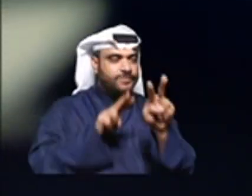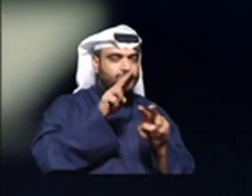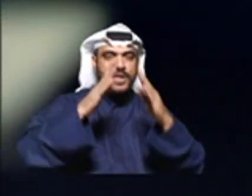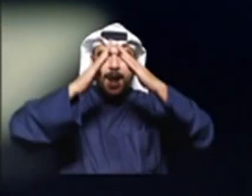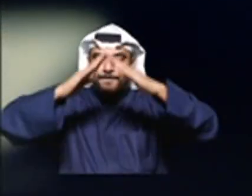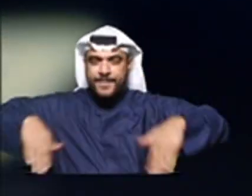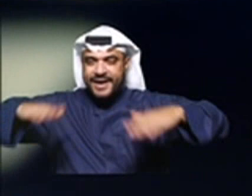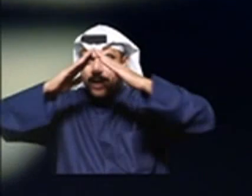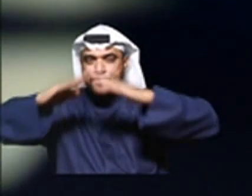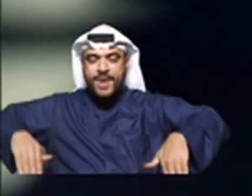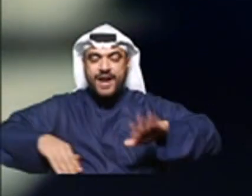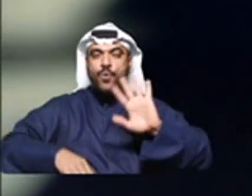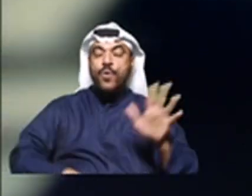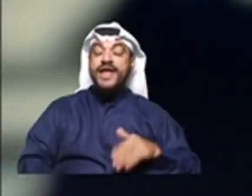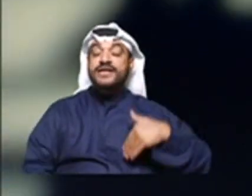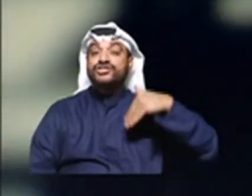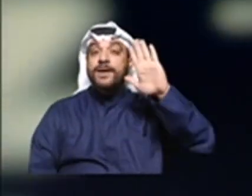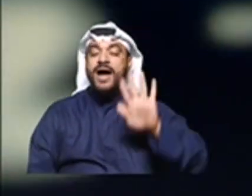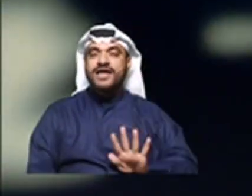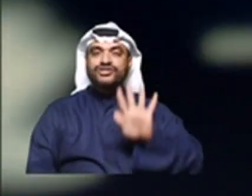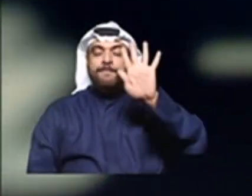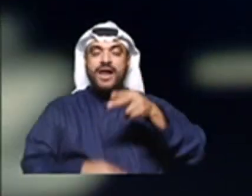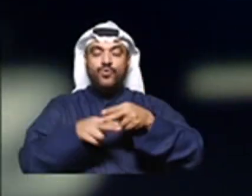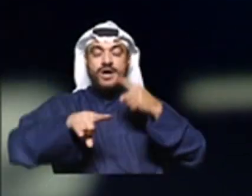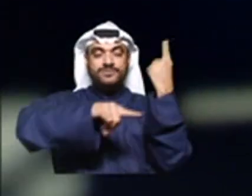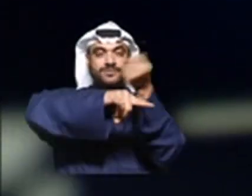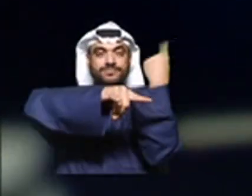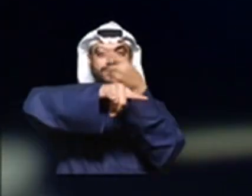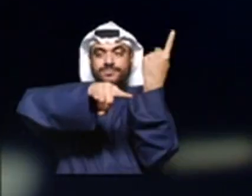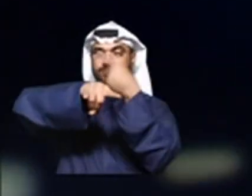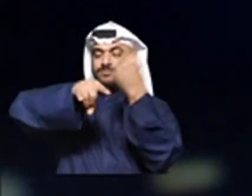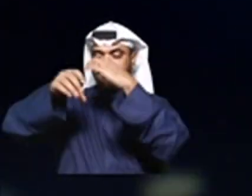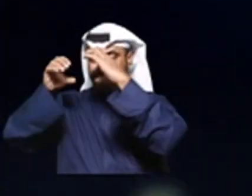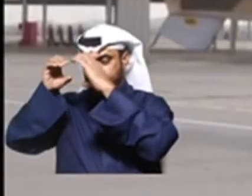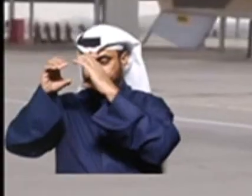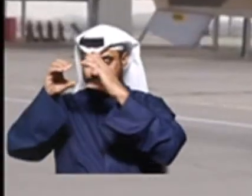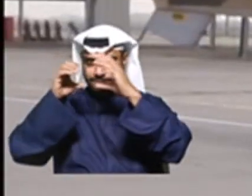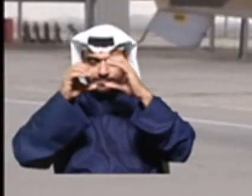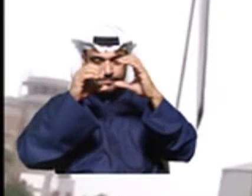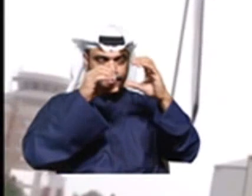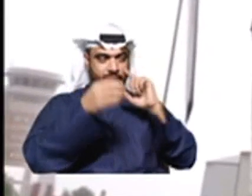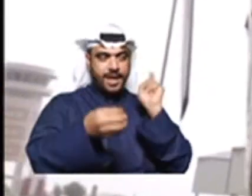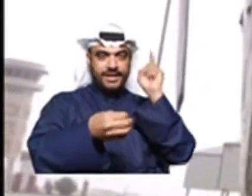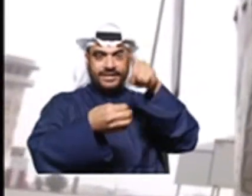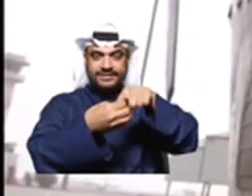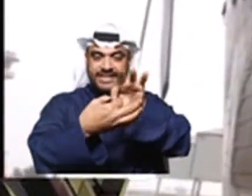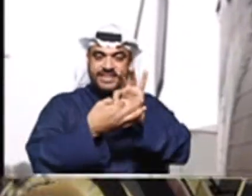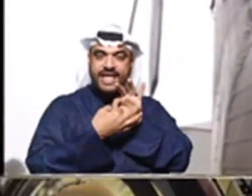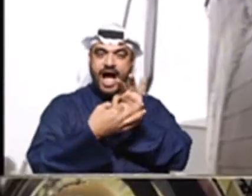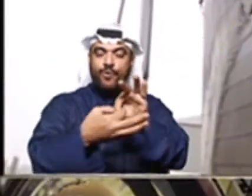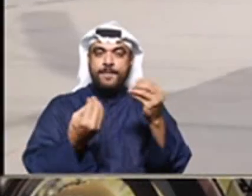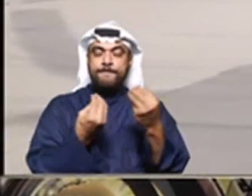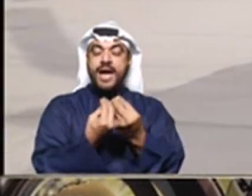البلاد، وذلك عن طريق جولة جوية بالطائرة المروحية بالتنسيق مع وزارة الدفاع. الجولة تهدف إلى